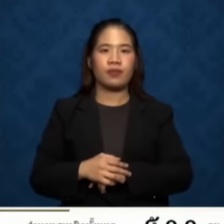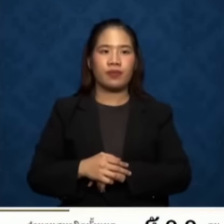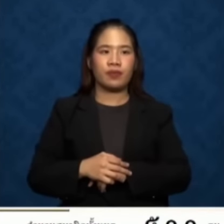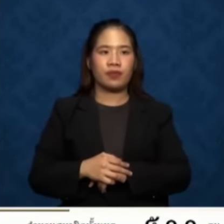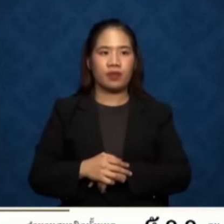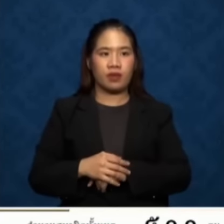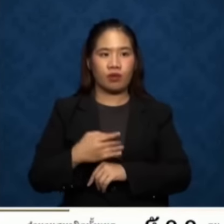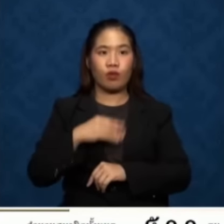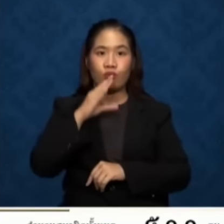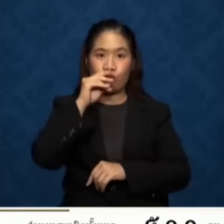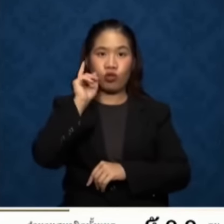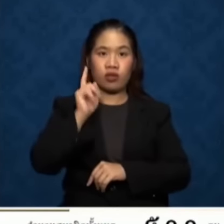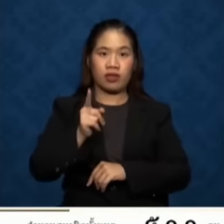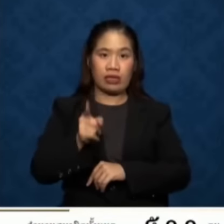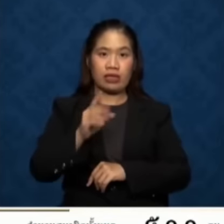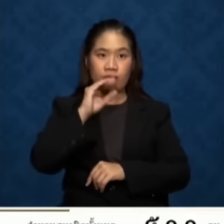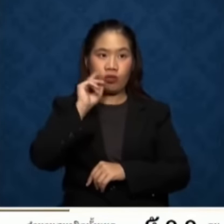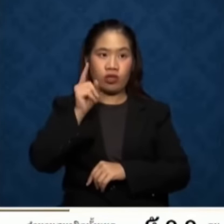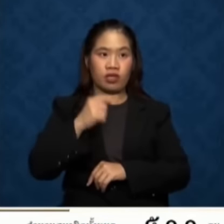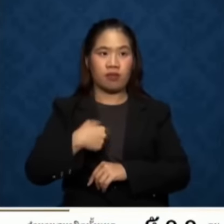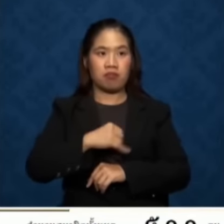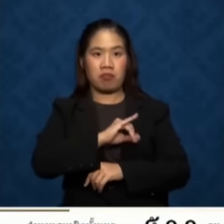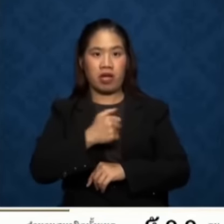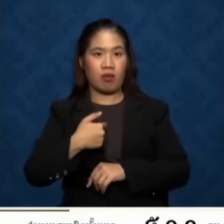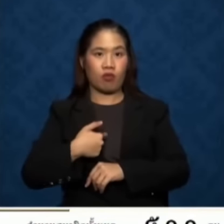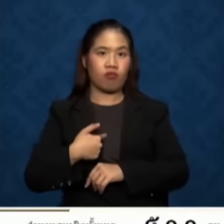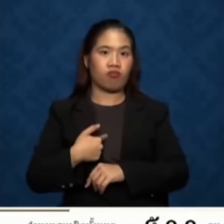นี่ผมพูดความจริงผมอาจจะเป็นผู้ร้ายก็ได้เ